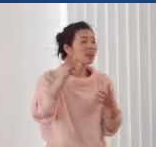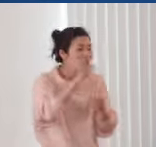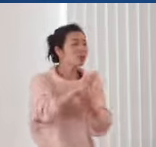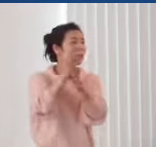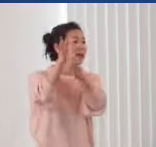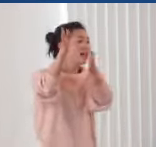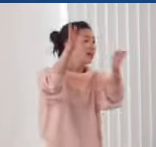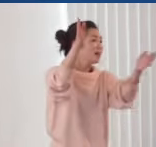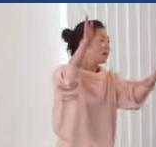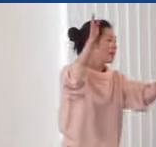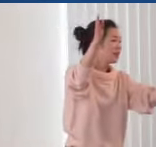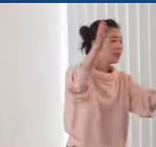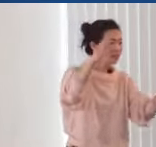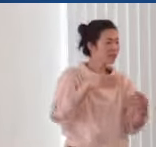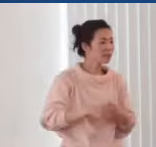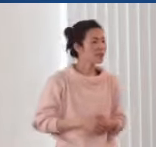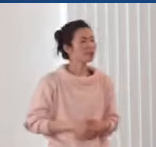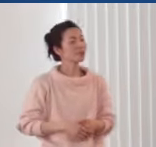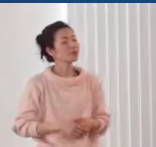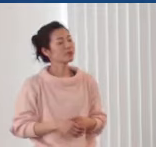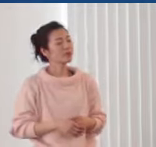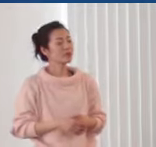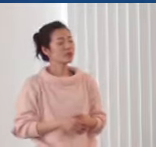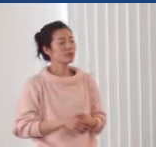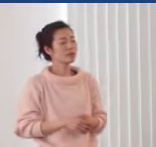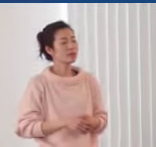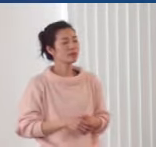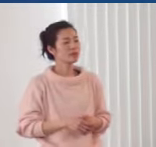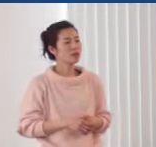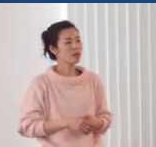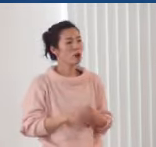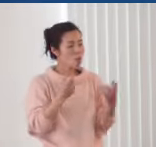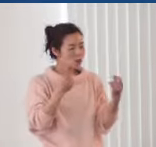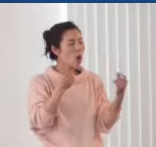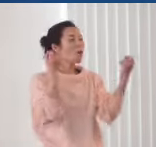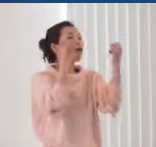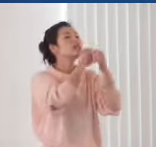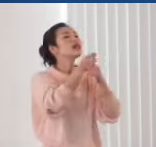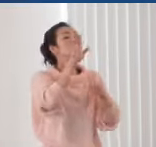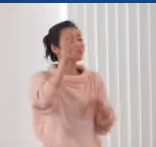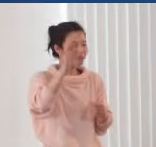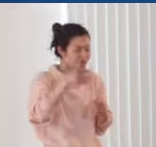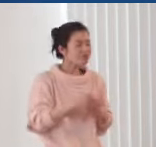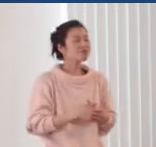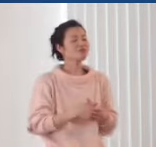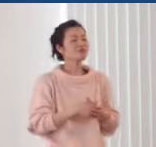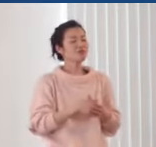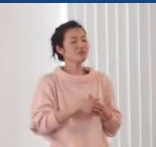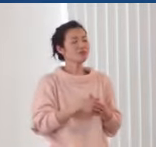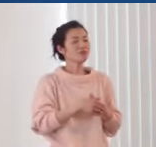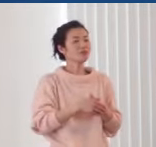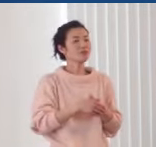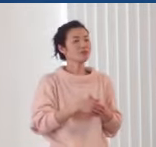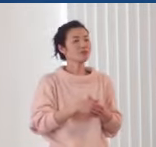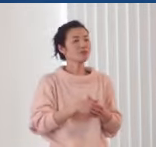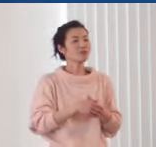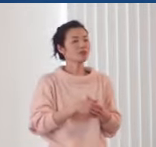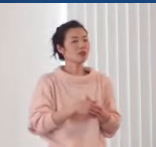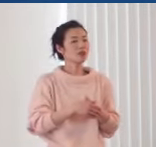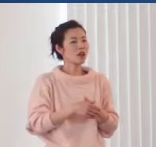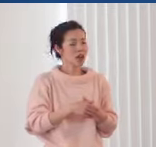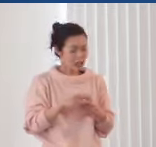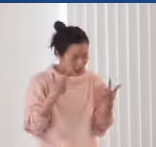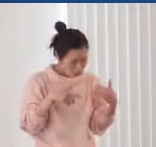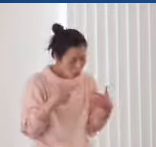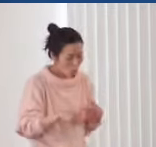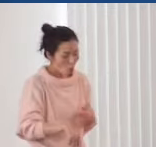ね、ただじっとしてりゃいいじゃない。これももちろん間違いですね。神様は私たちが何をすべきかということを御言葉を通